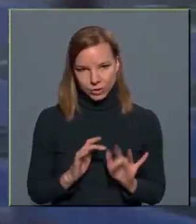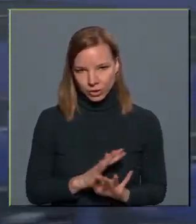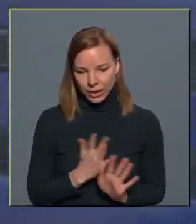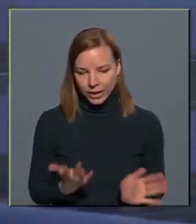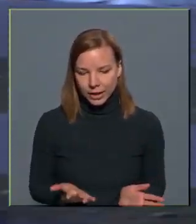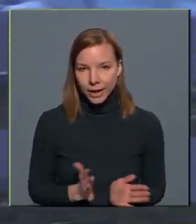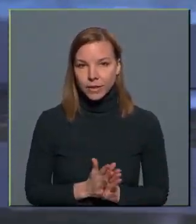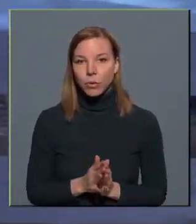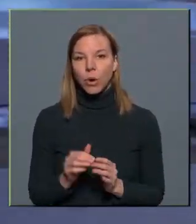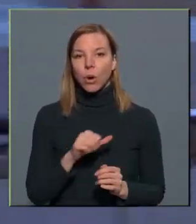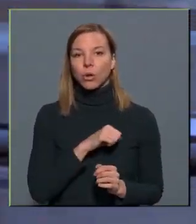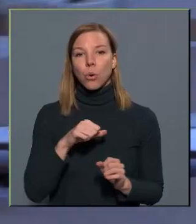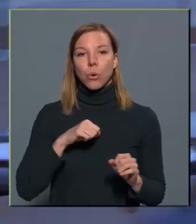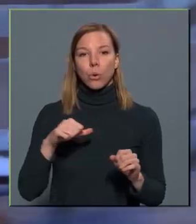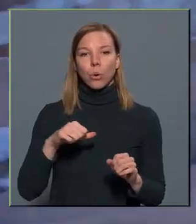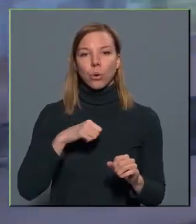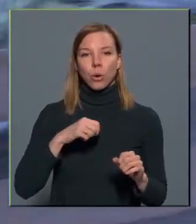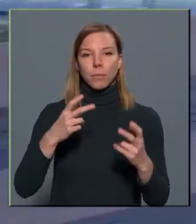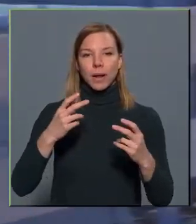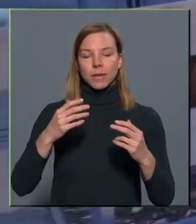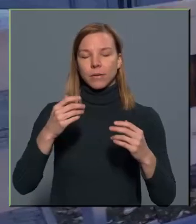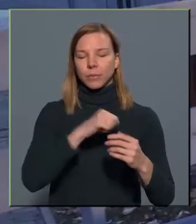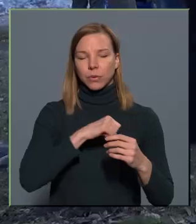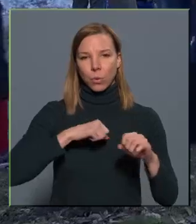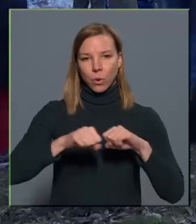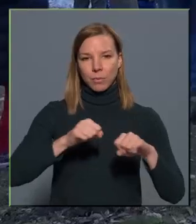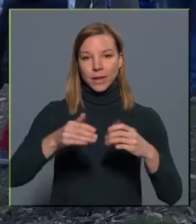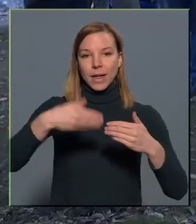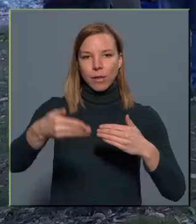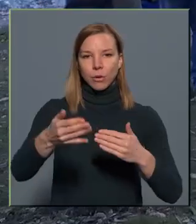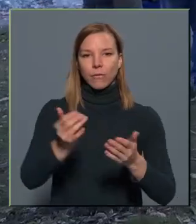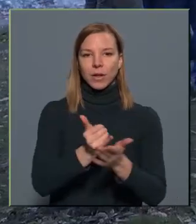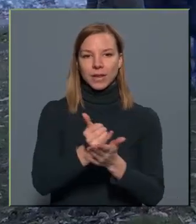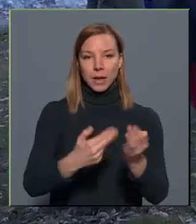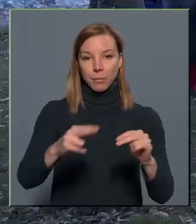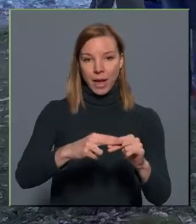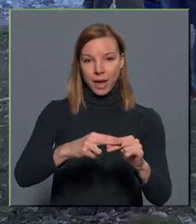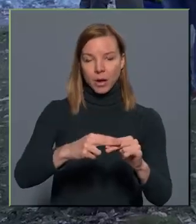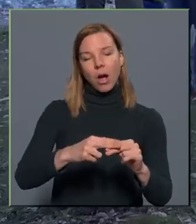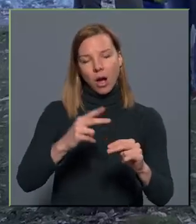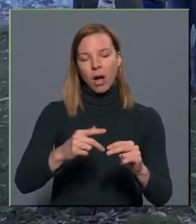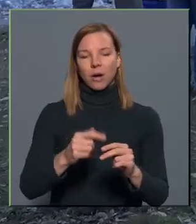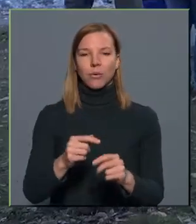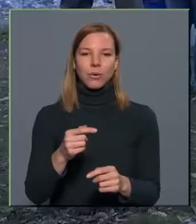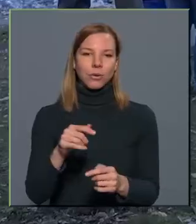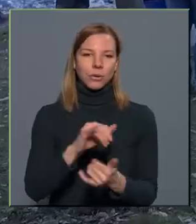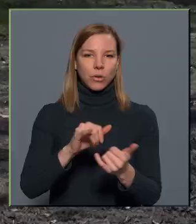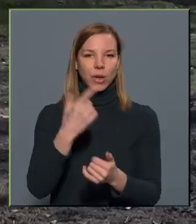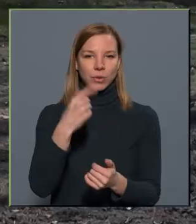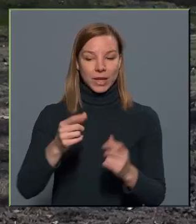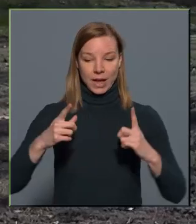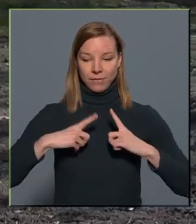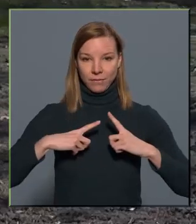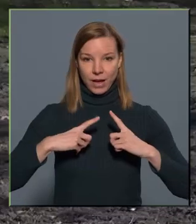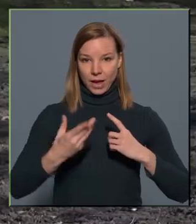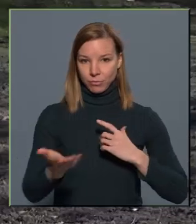egy ilyen gyönyörű szép jégpálya van, hogy azt használjuk, tehát január 20-án szombaton este mindenkit sok szeretettel várunk a jégpályák éjszakájára. Lesz még